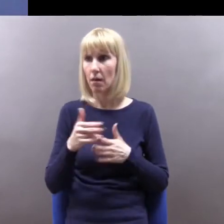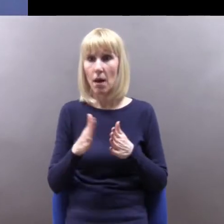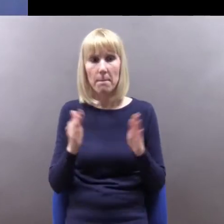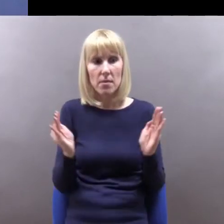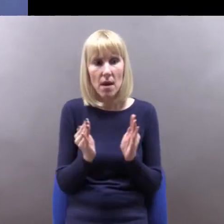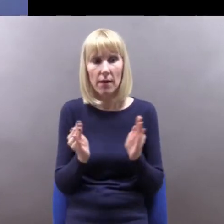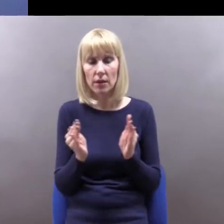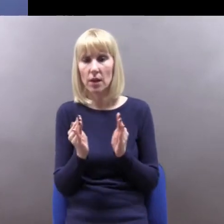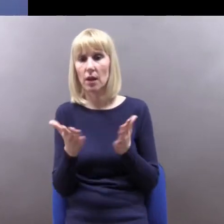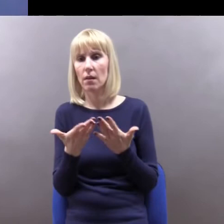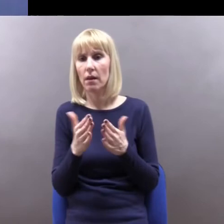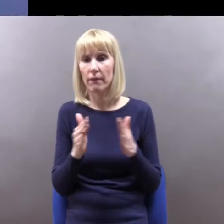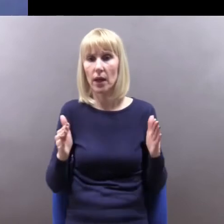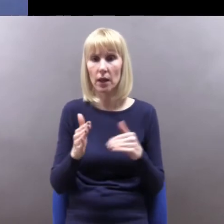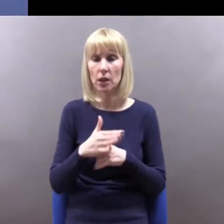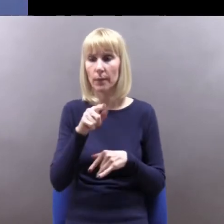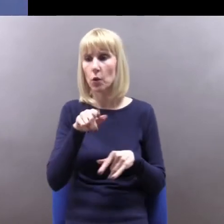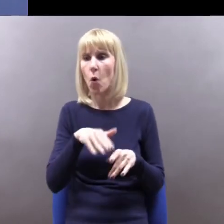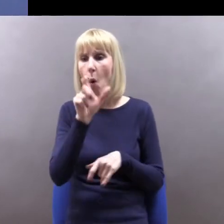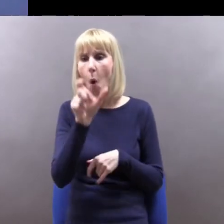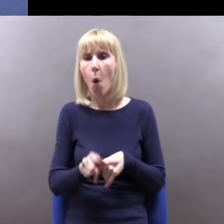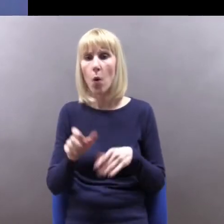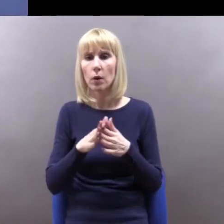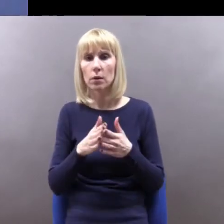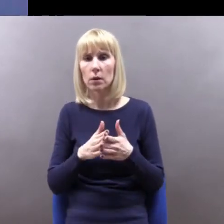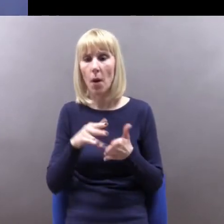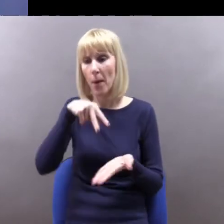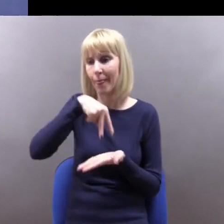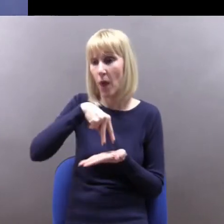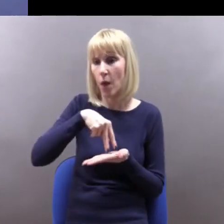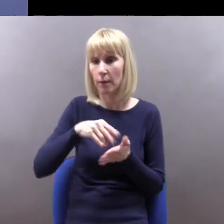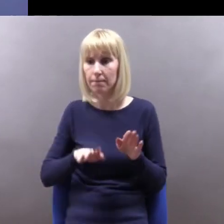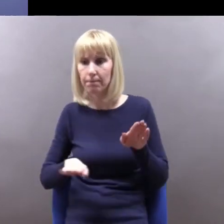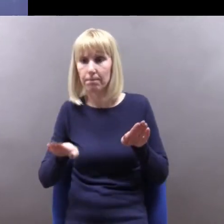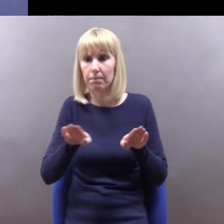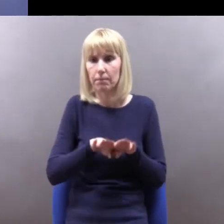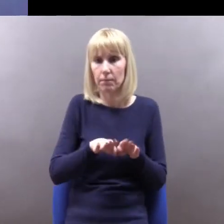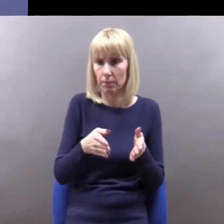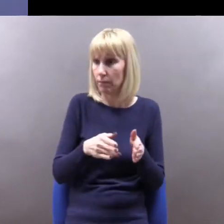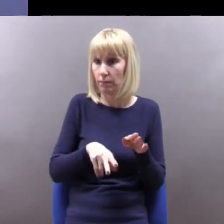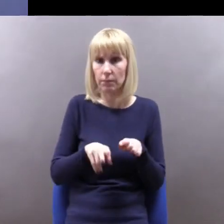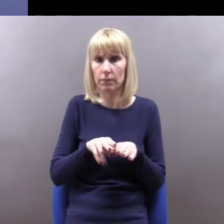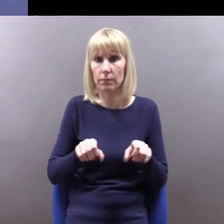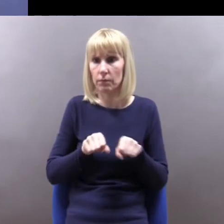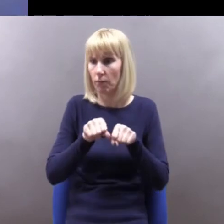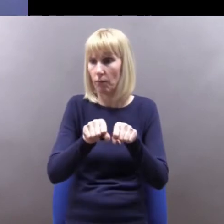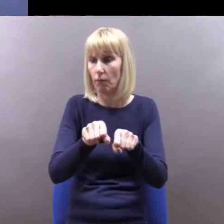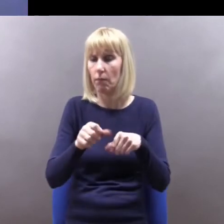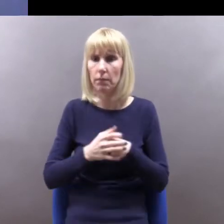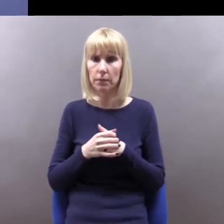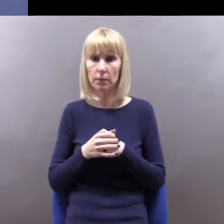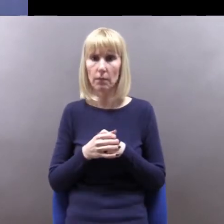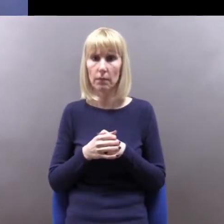no są jedne większe, jedne mniejsze, tak żeby wiadomo, osoba się zmieściła stojąca czy